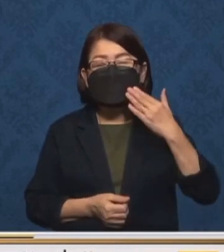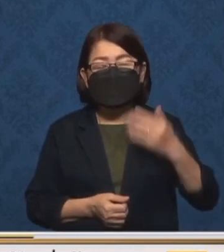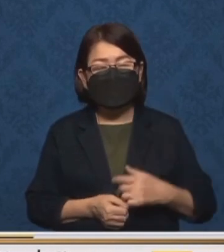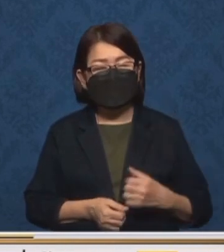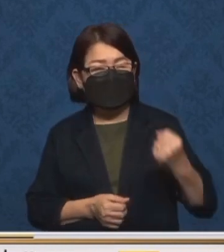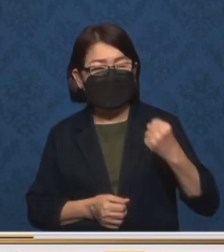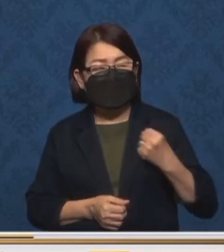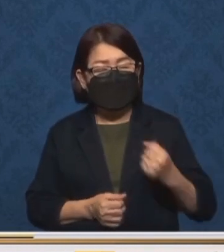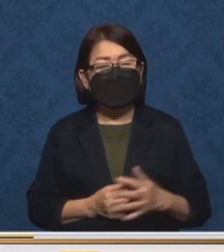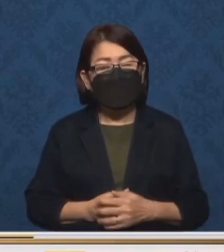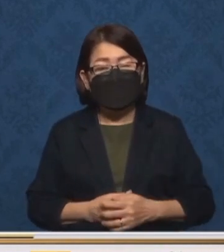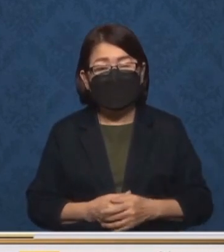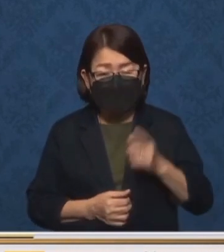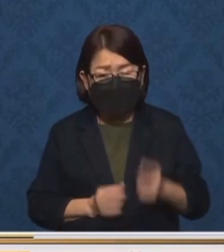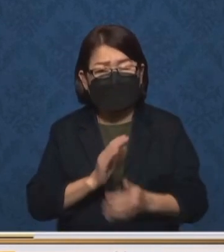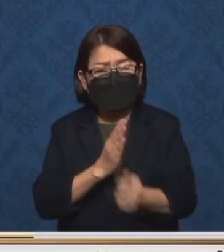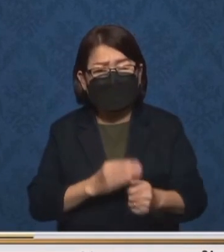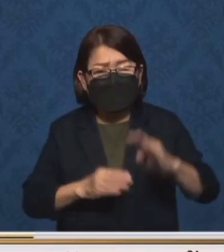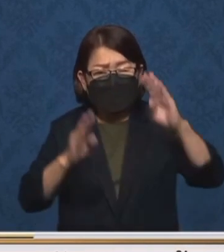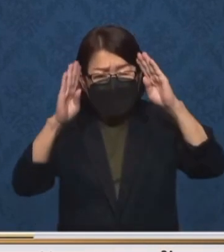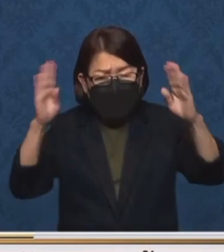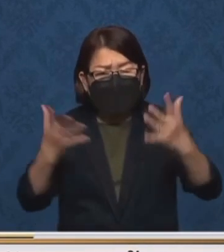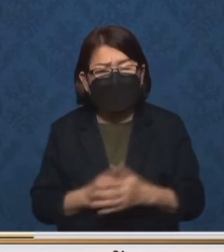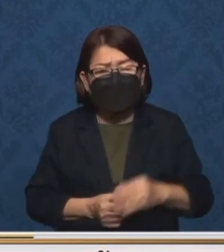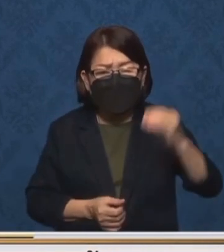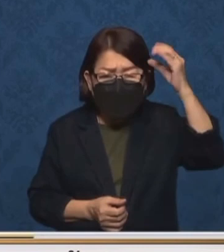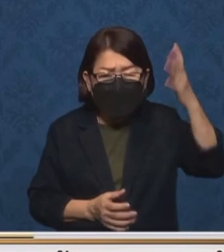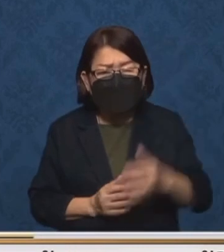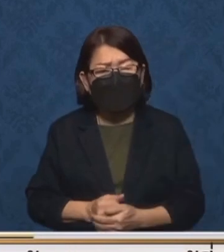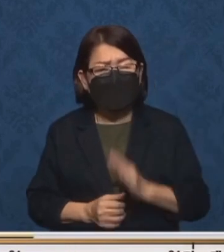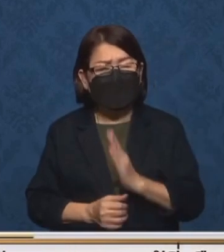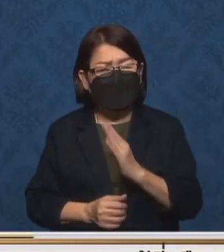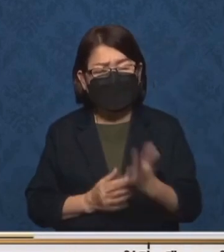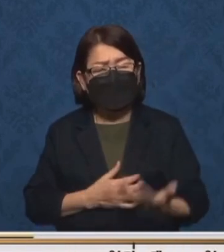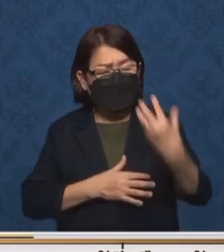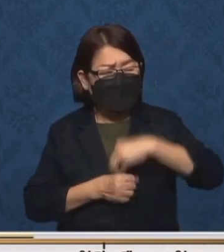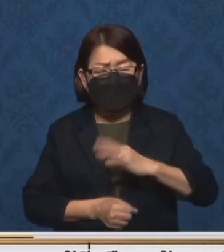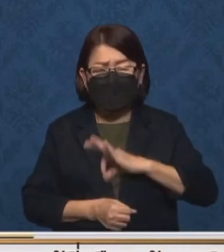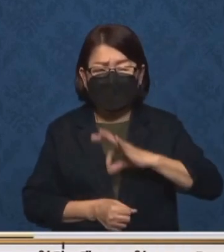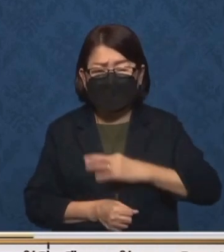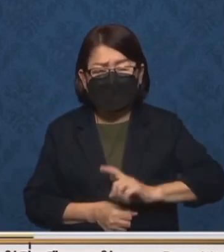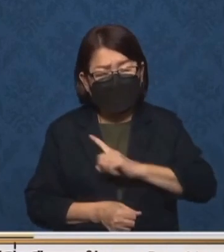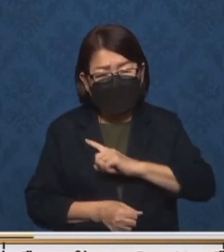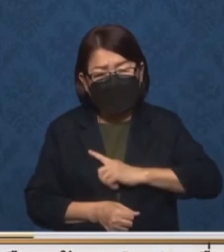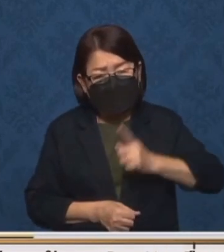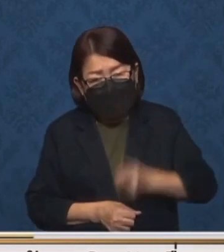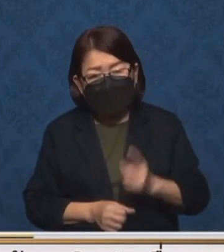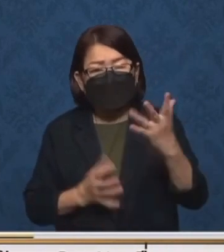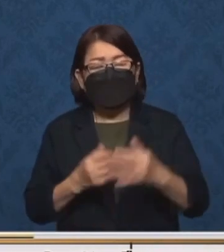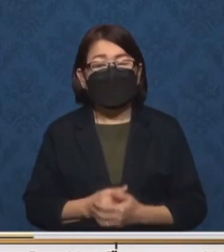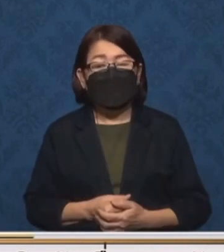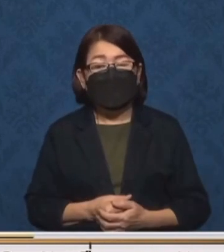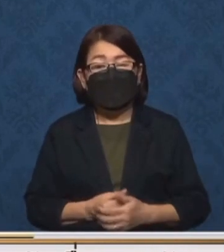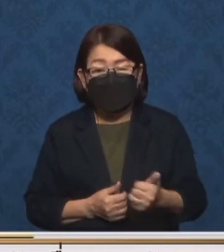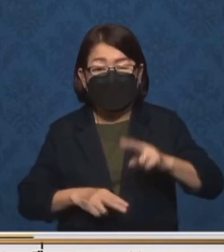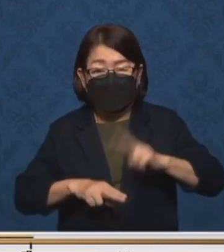าจไล่องความรู้ไหลคุธรรมไล้จาริยธรรม ไล้จิตสำนกรัผิดชอบท่านยัก้